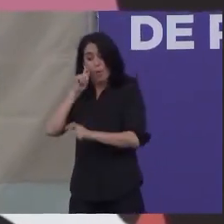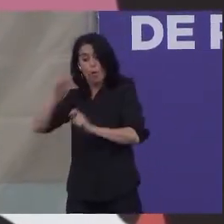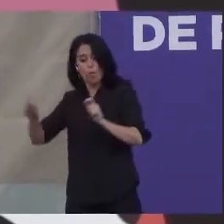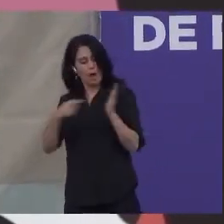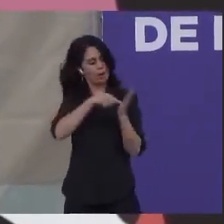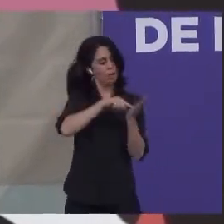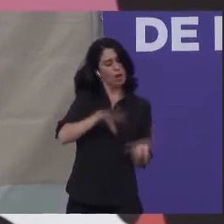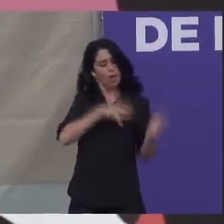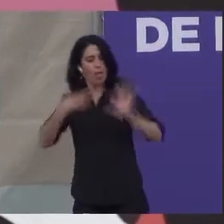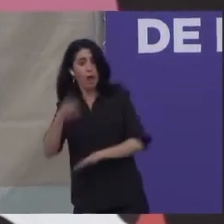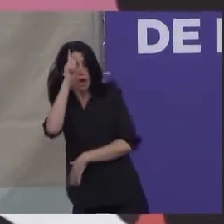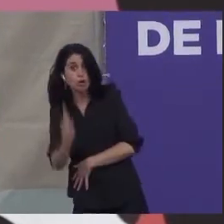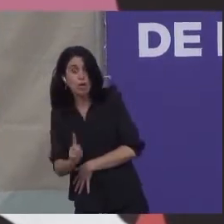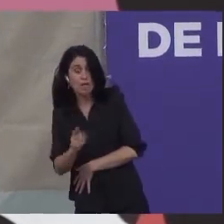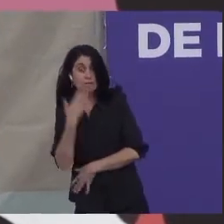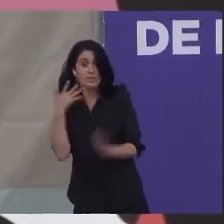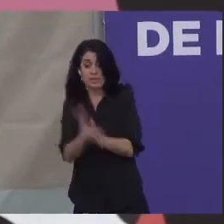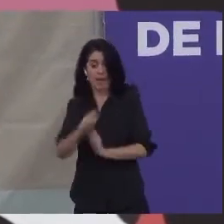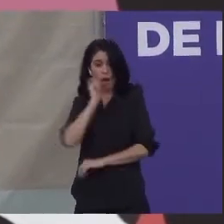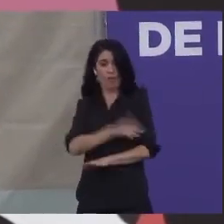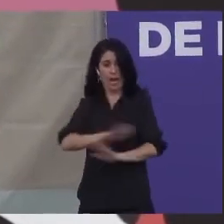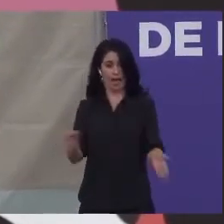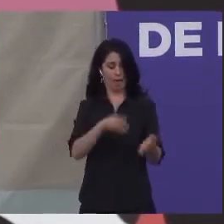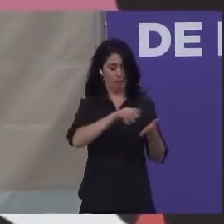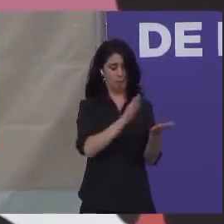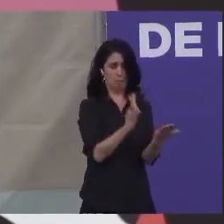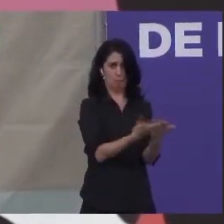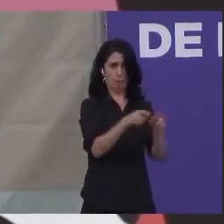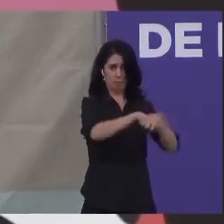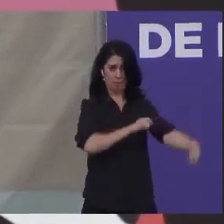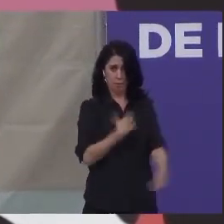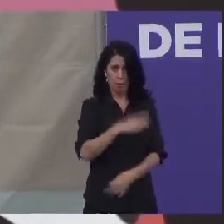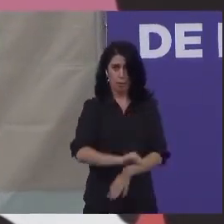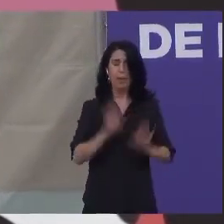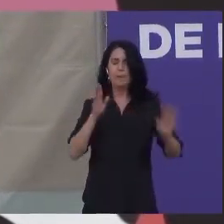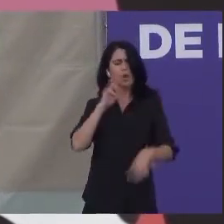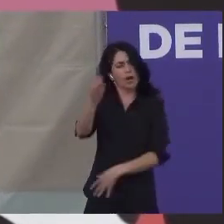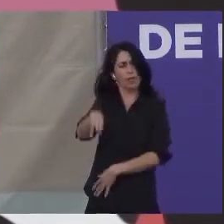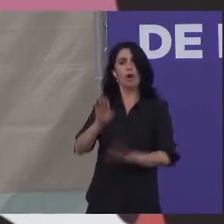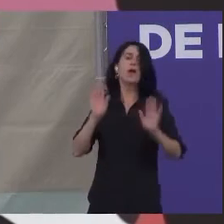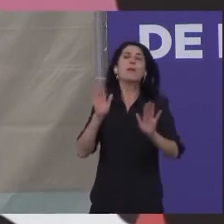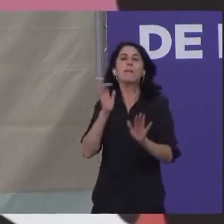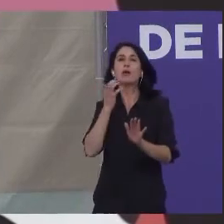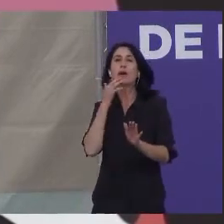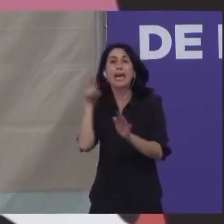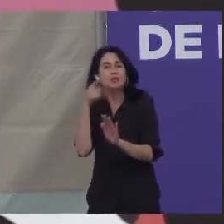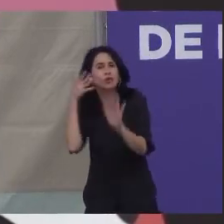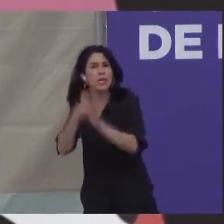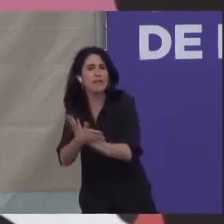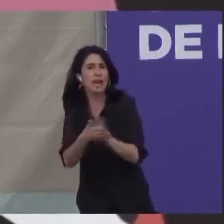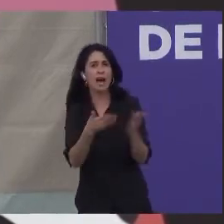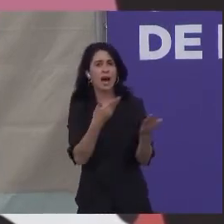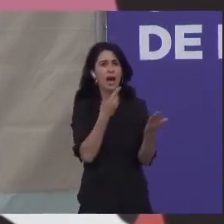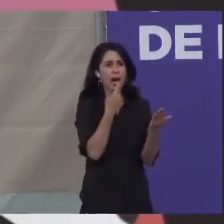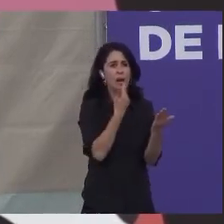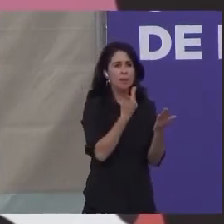sàpiga aplicar-lo, aleshores no serveix de res. I tenen raó, però no tenen raó si amb això pretenen menysprear la importància